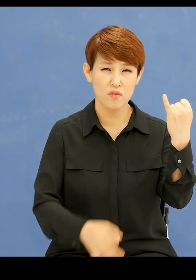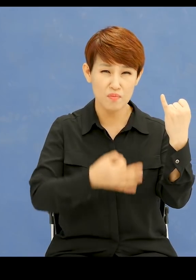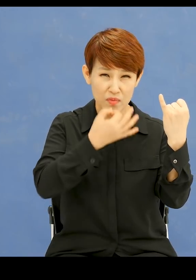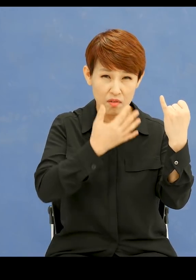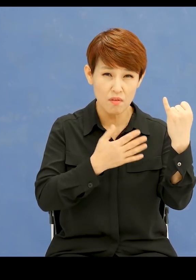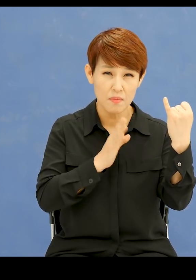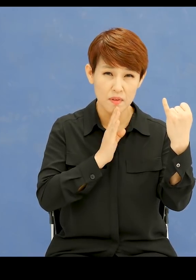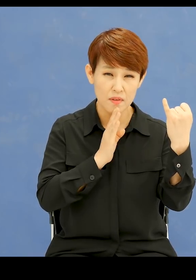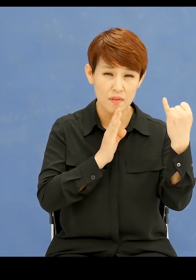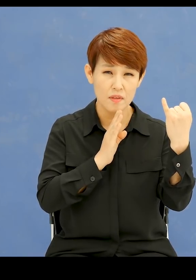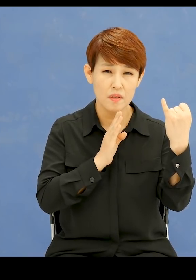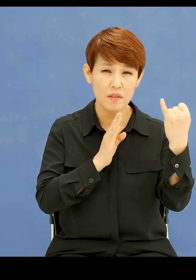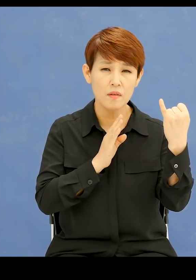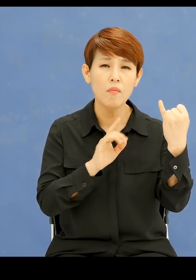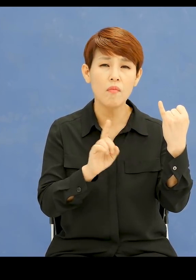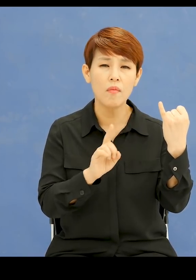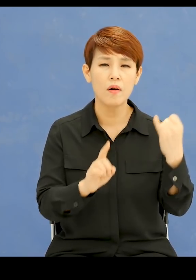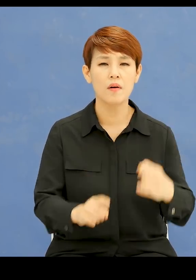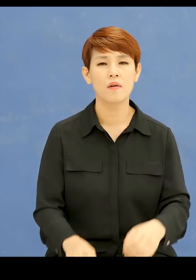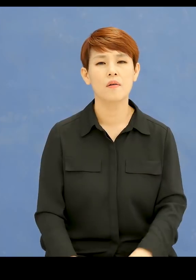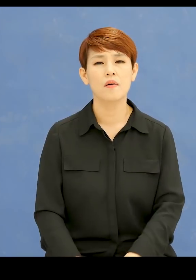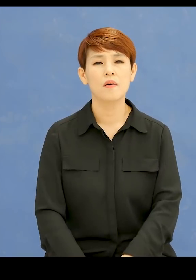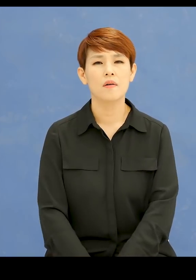당하셨어요? 어떤 일을 당하셨어요?